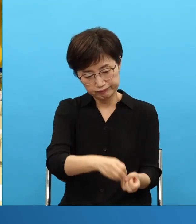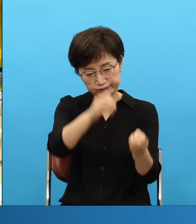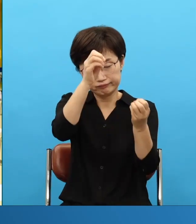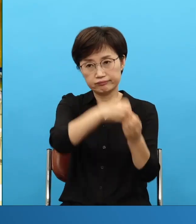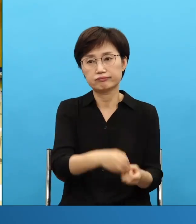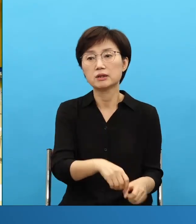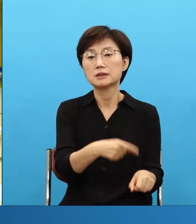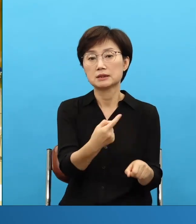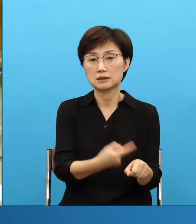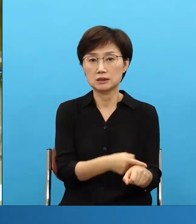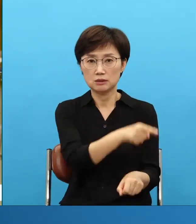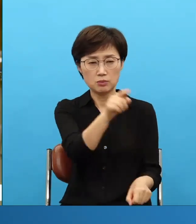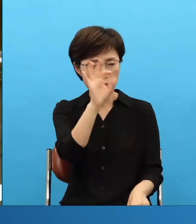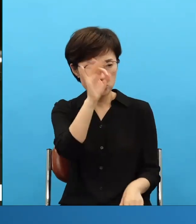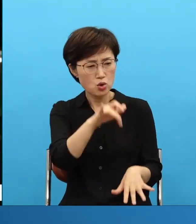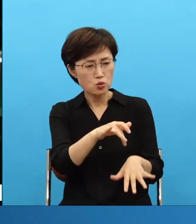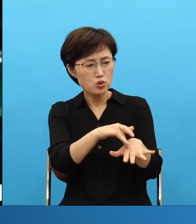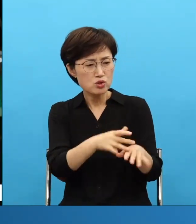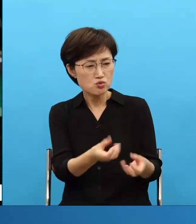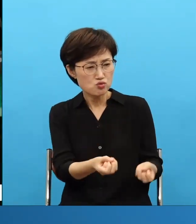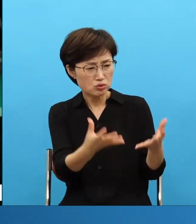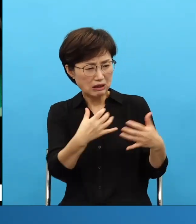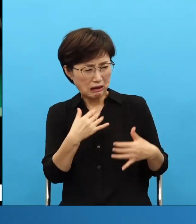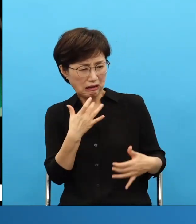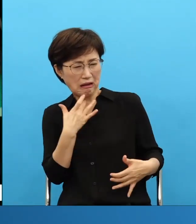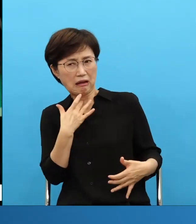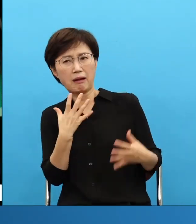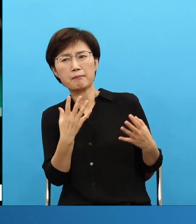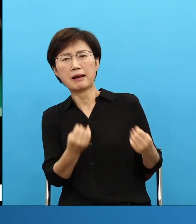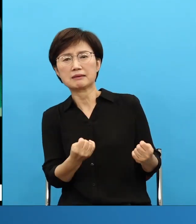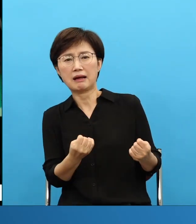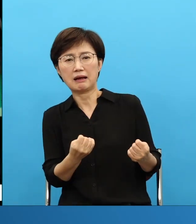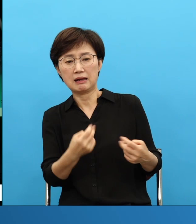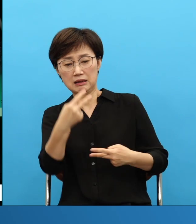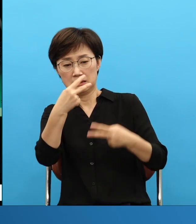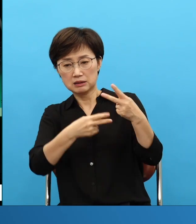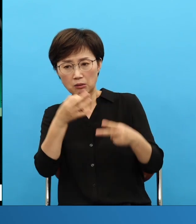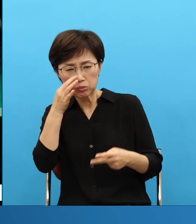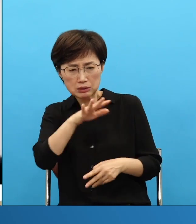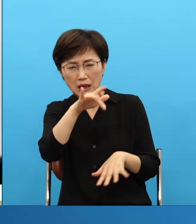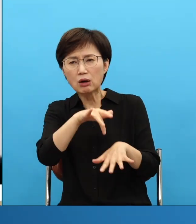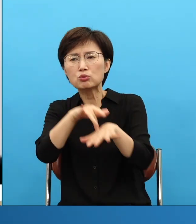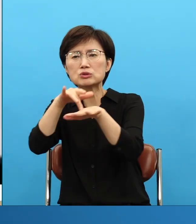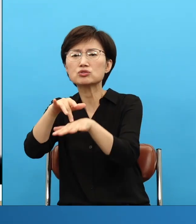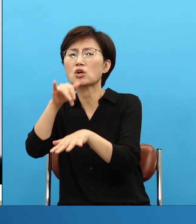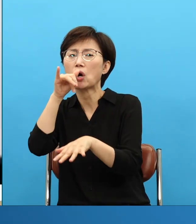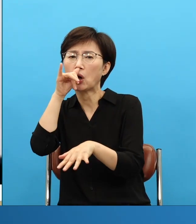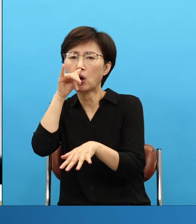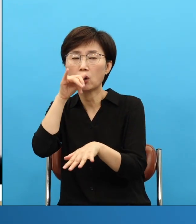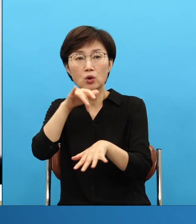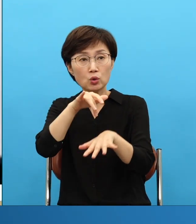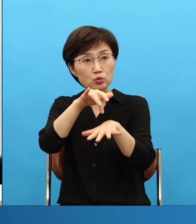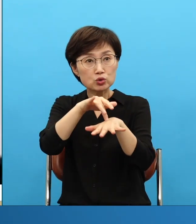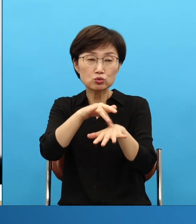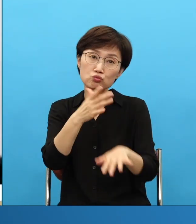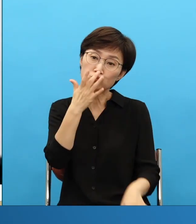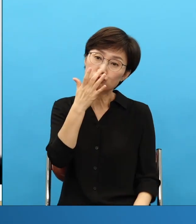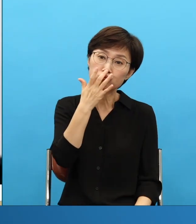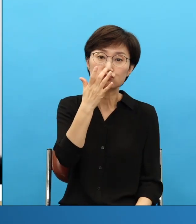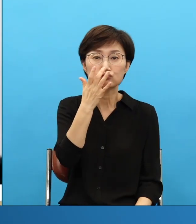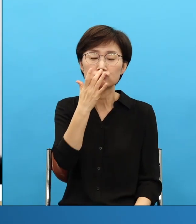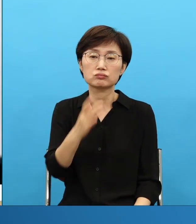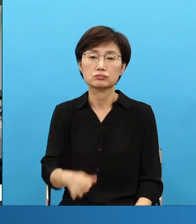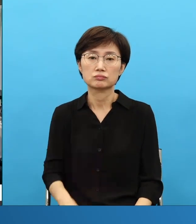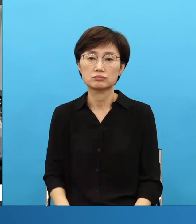태국에는 혐오스러운 귀신 축제도 많아. 드라마나 영화에도 귀신이 자주 등장해서 아무 생각 없이 TV를 보다가 깜짝 놀라게